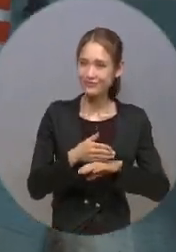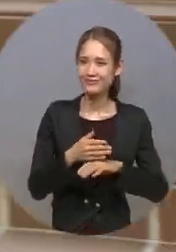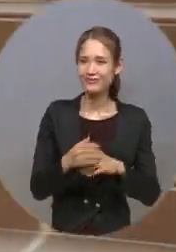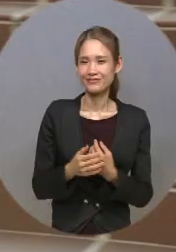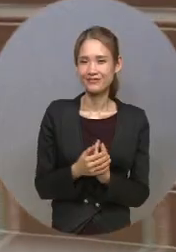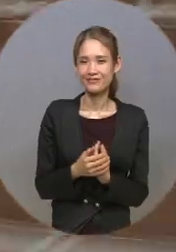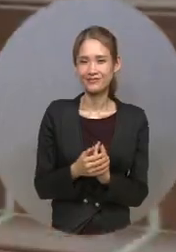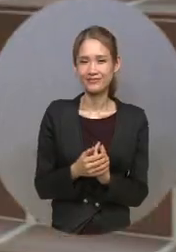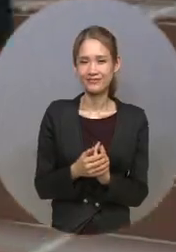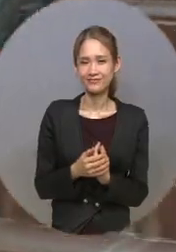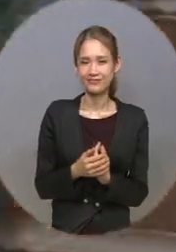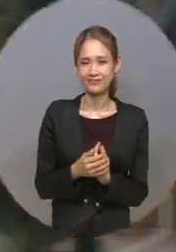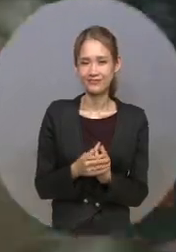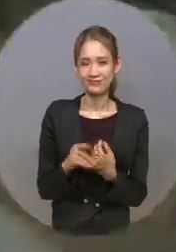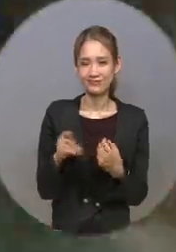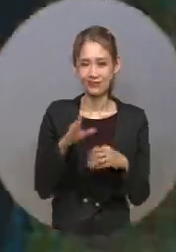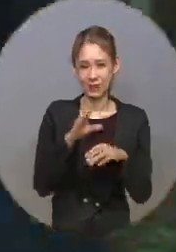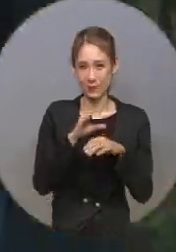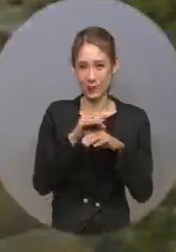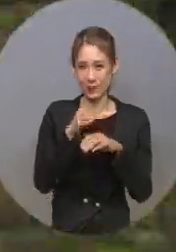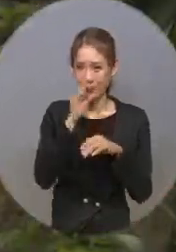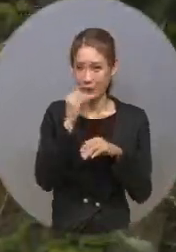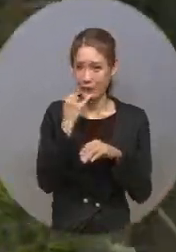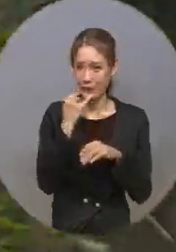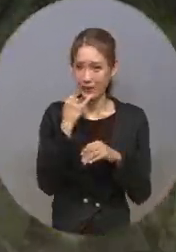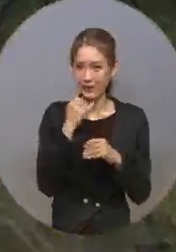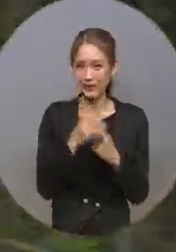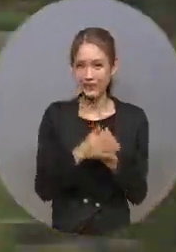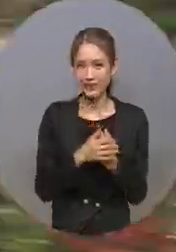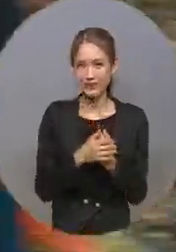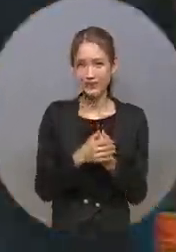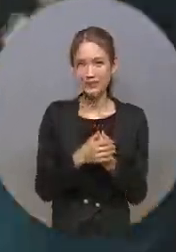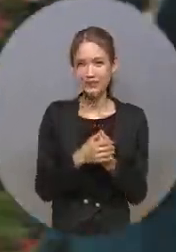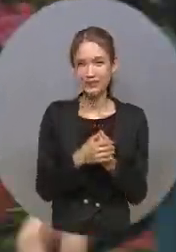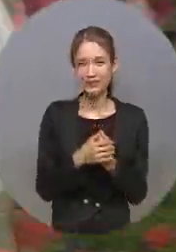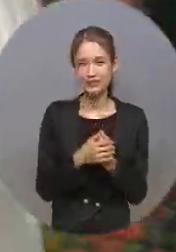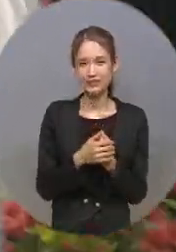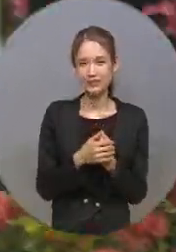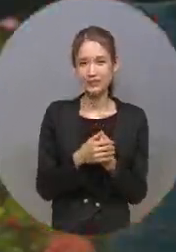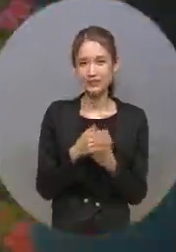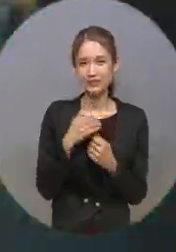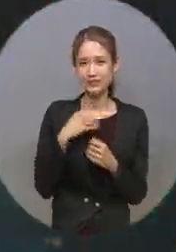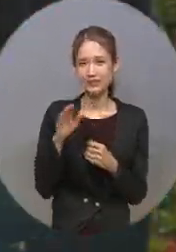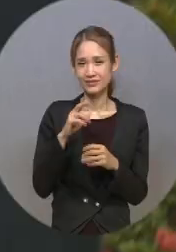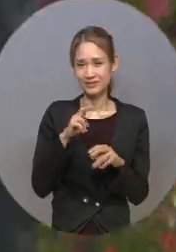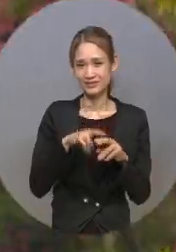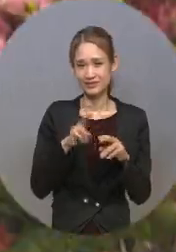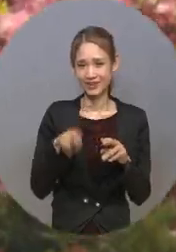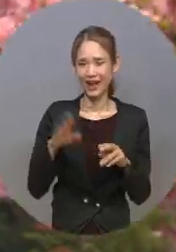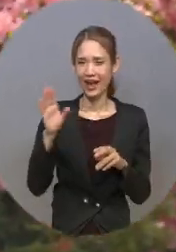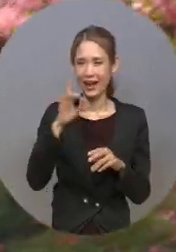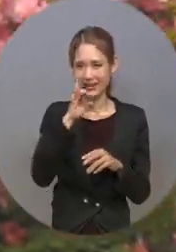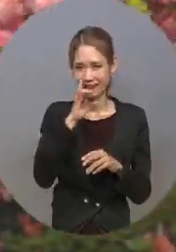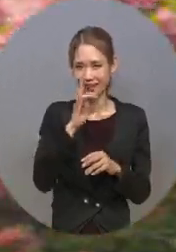감사합니다. 피디님 나발 가도 됩니까 방송 중에? 여기서 나발 간다면 예. 나발 문다면 전 나락 갑니다.